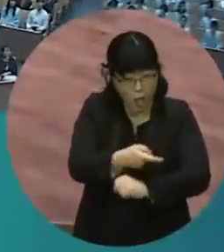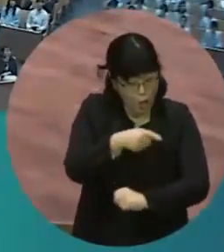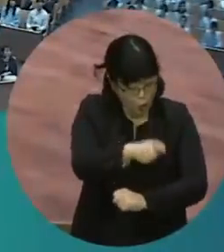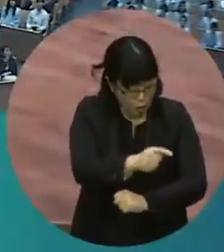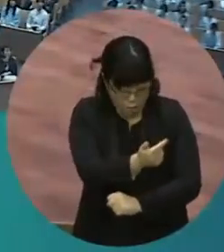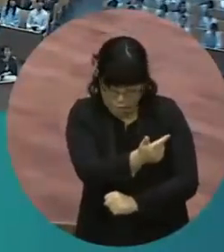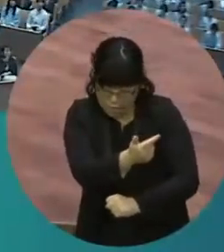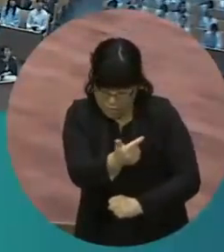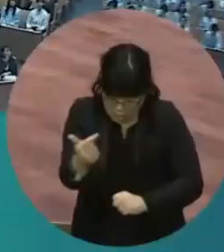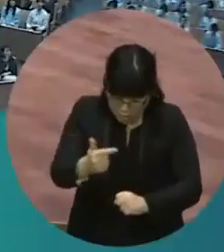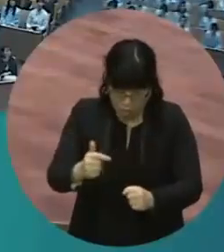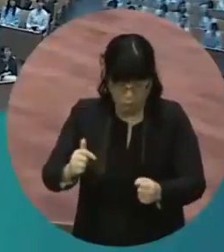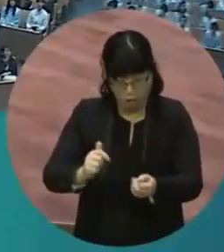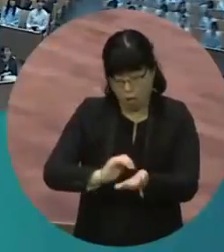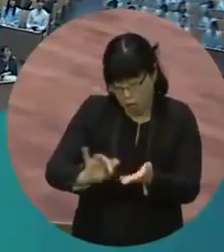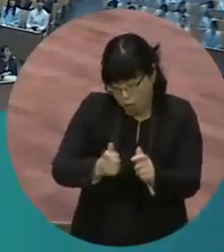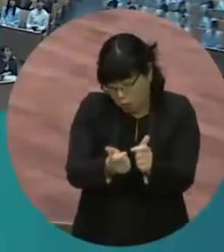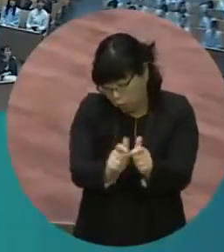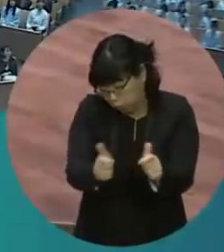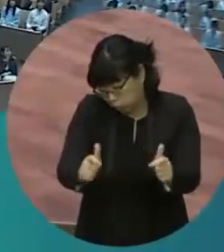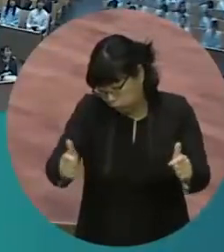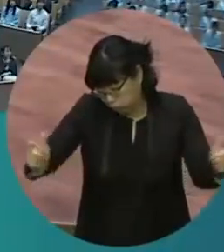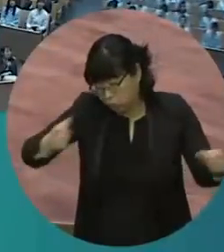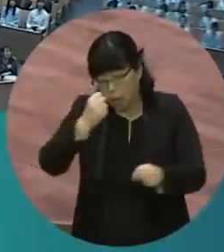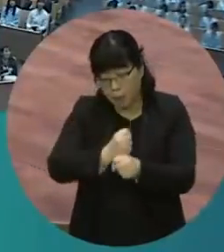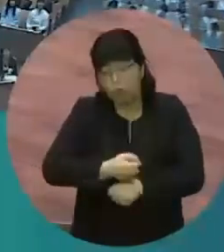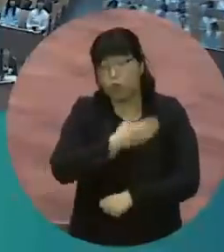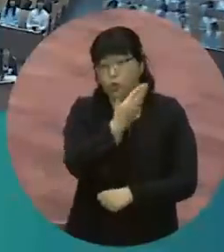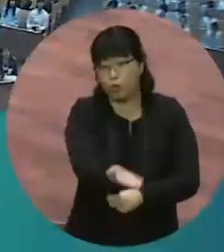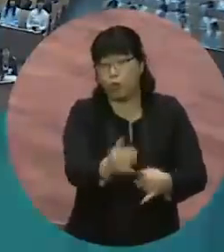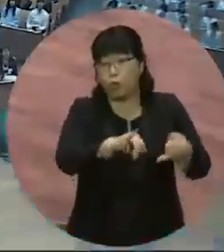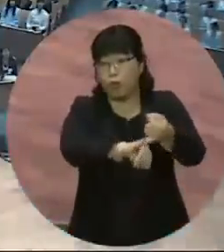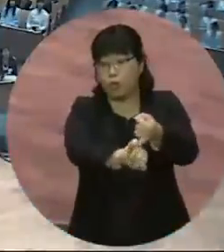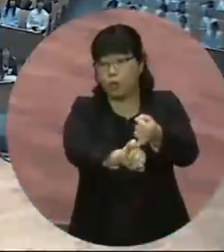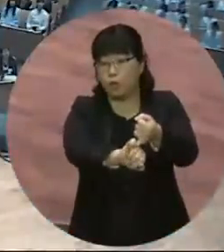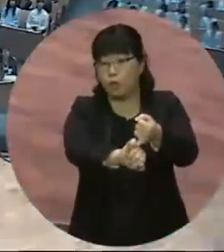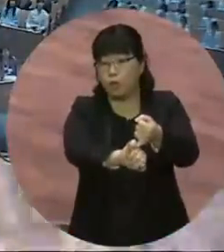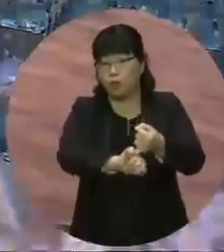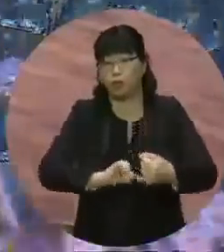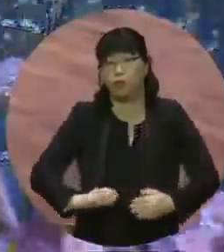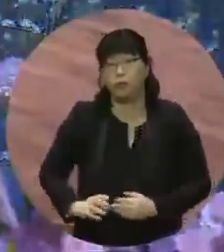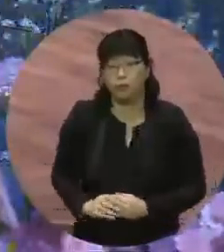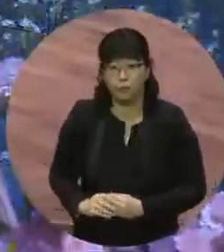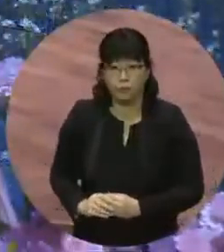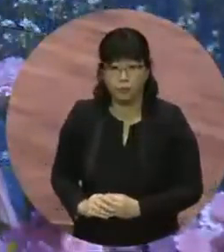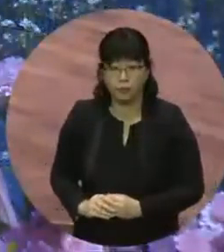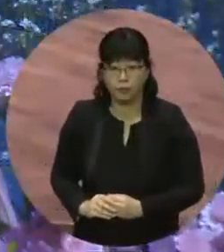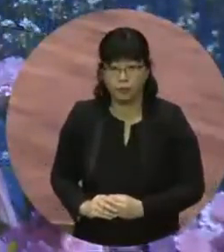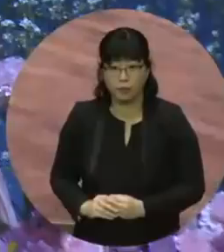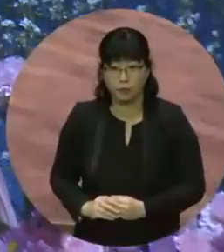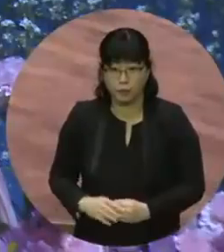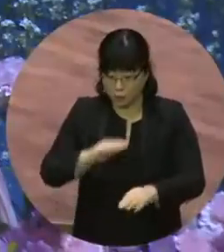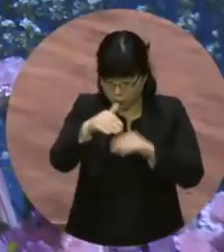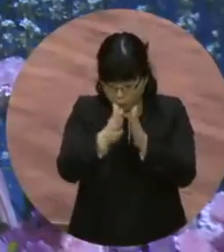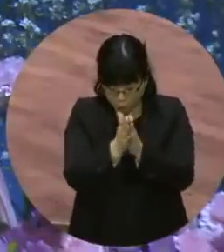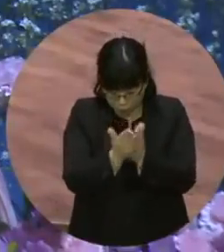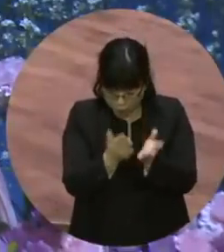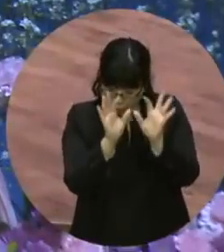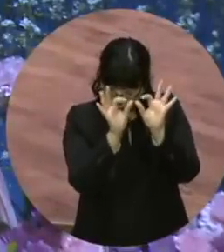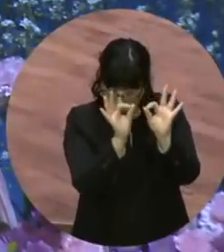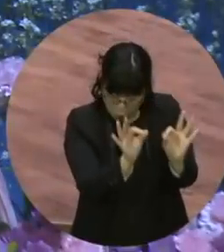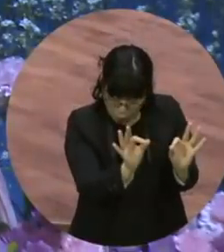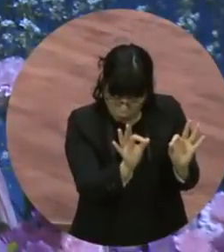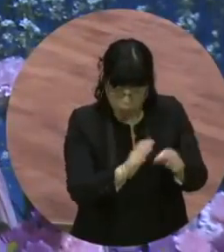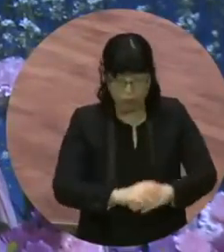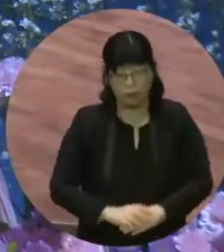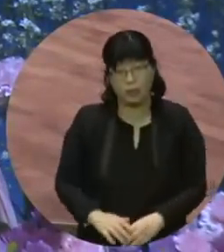크게 번성하게 하리라 하시니. 본문에 보면요, 아브라함이 하나님의 존재감을